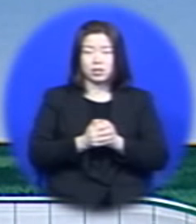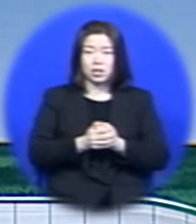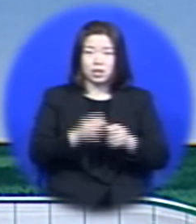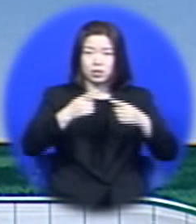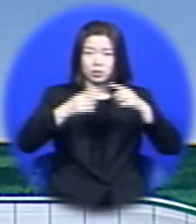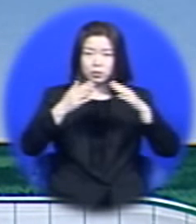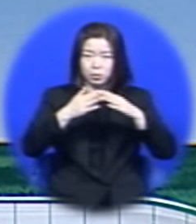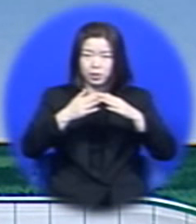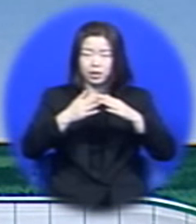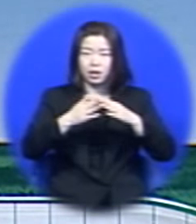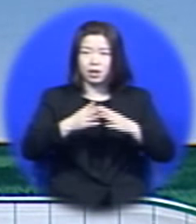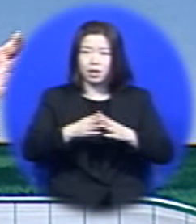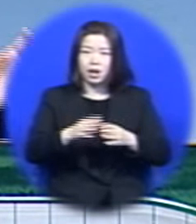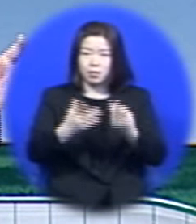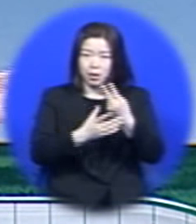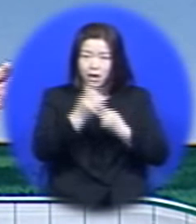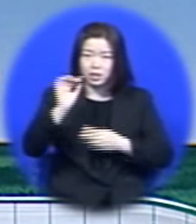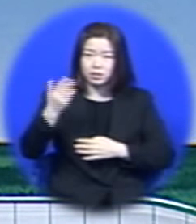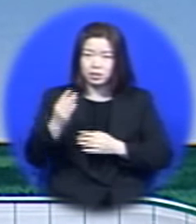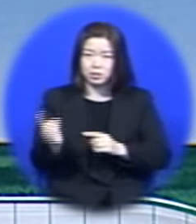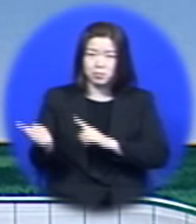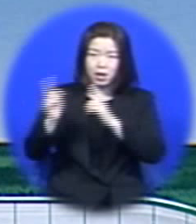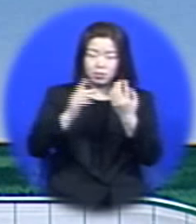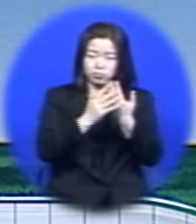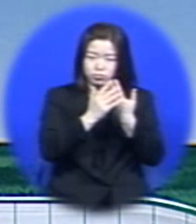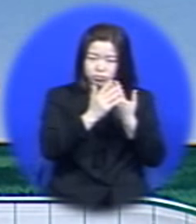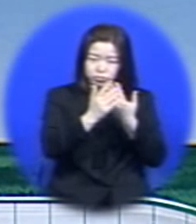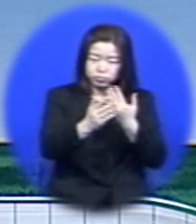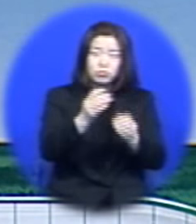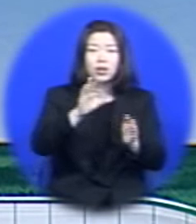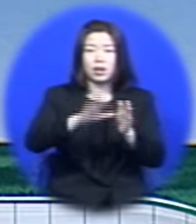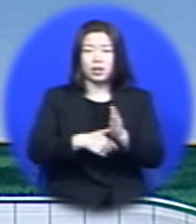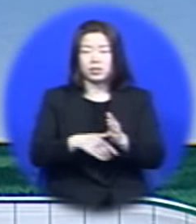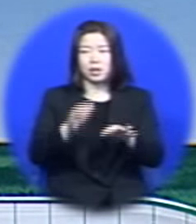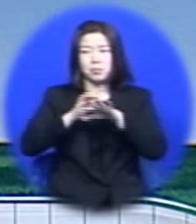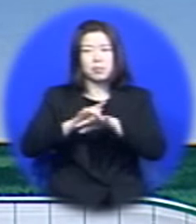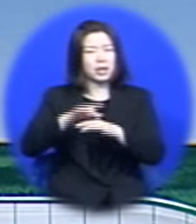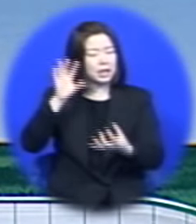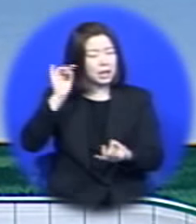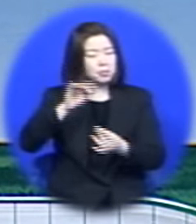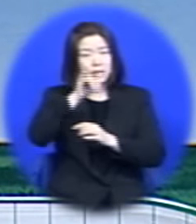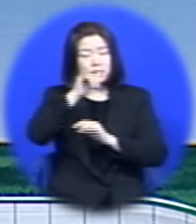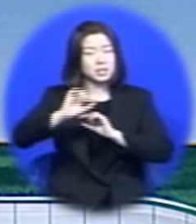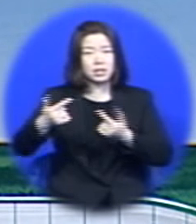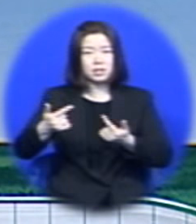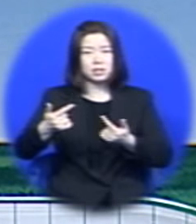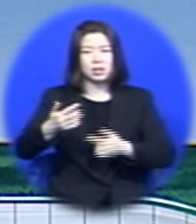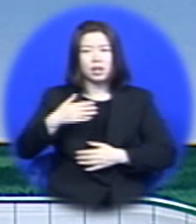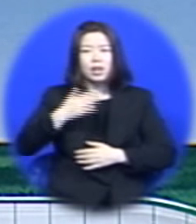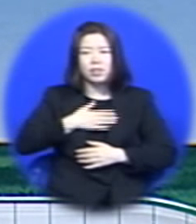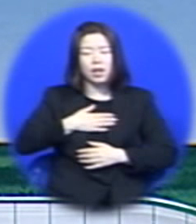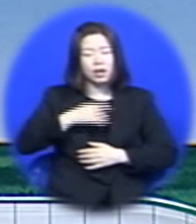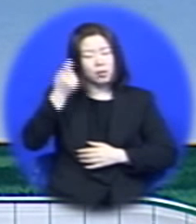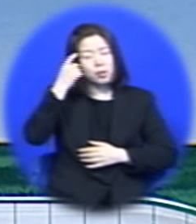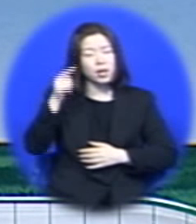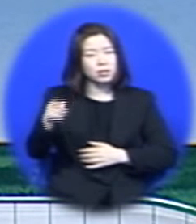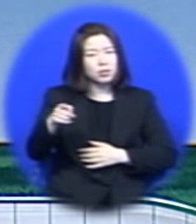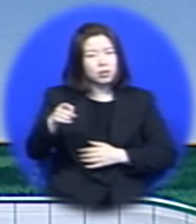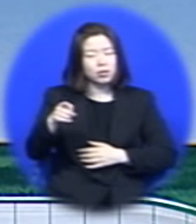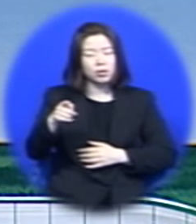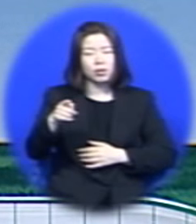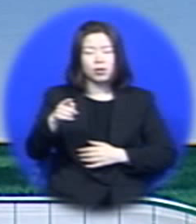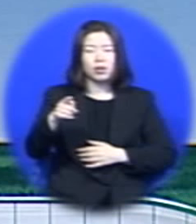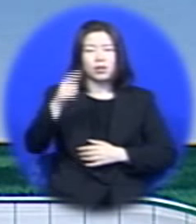막 일어나려고 하는데 가만히 있으면 마귀가 아니지. 그걸 내가 왜 대비를 못했을까?